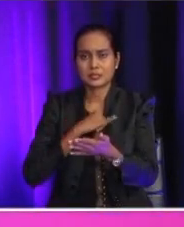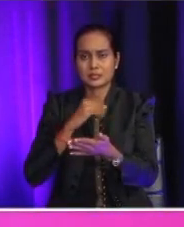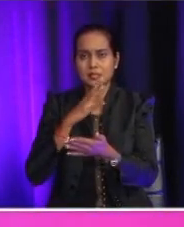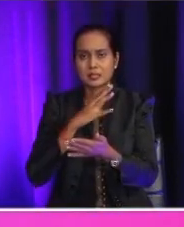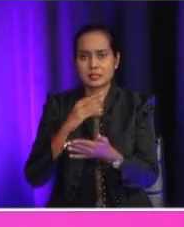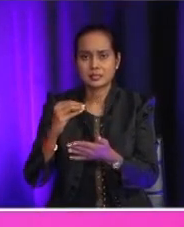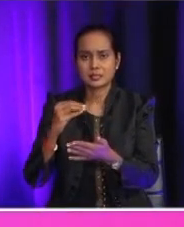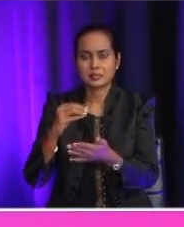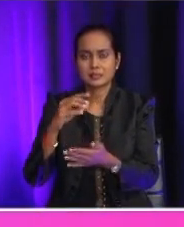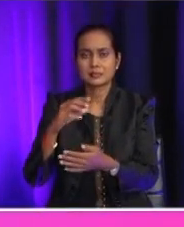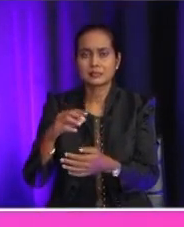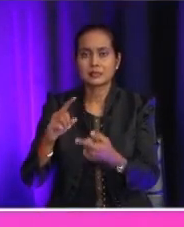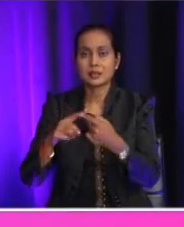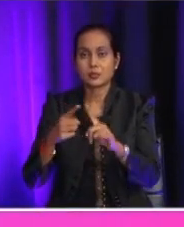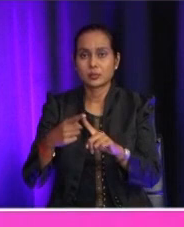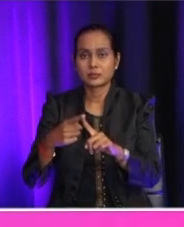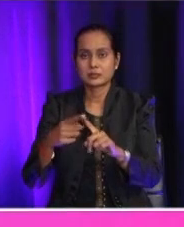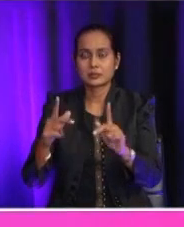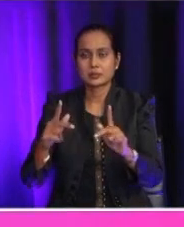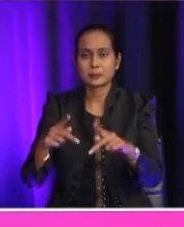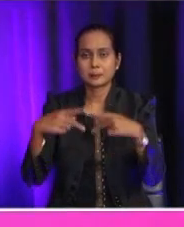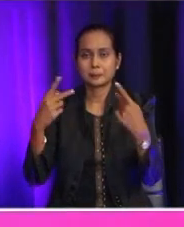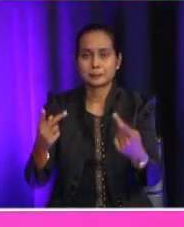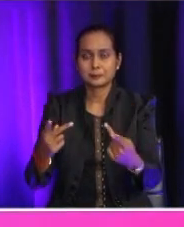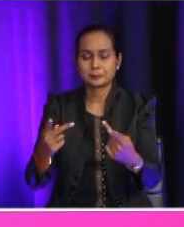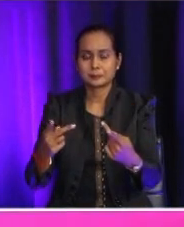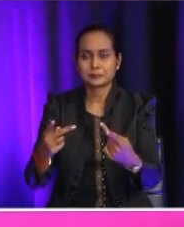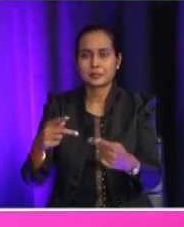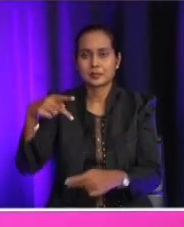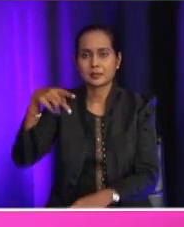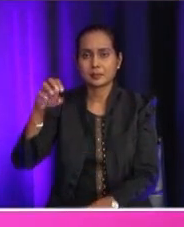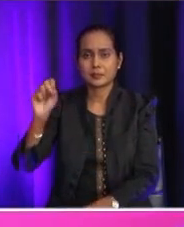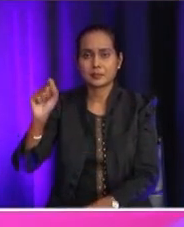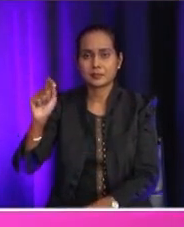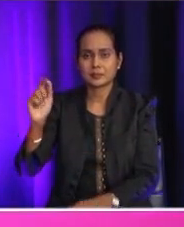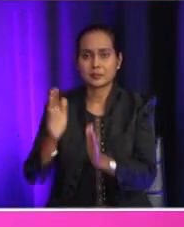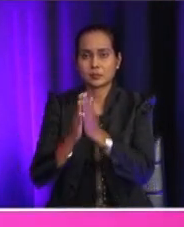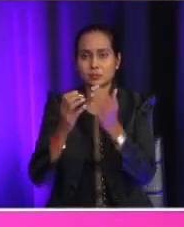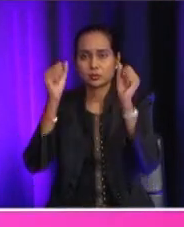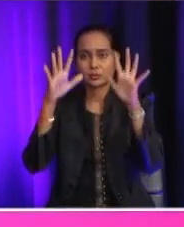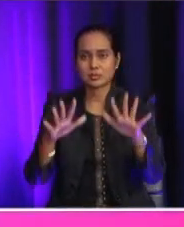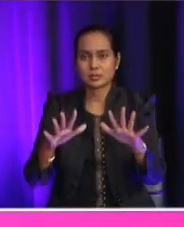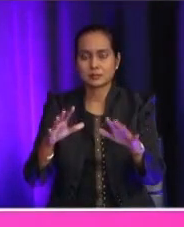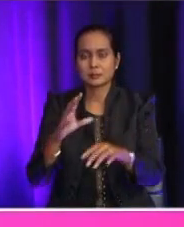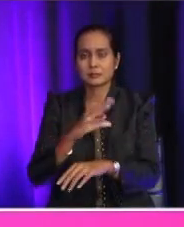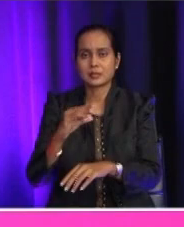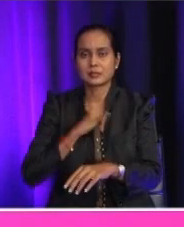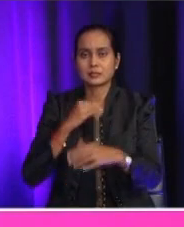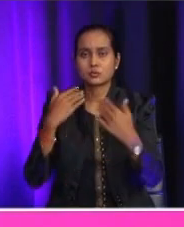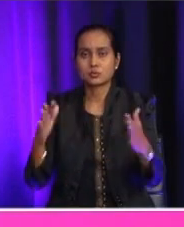yang lain telah mengunjungi pesta buku Dewan di Dewan Shah Alam cikgu. Banyak buku di sana dan saya telah membeli beberapa buah